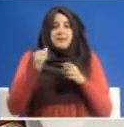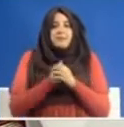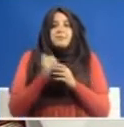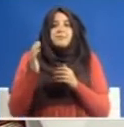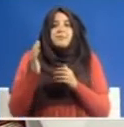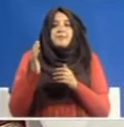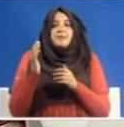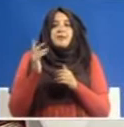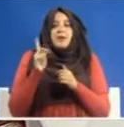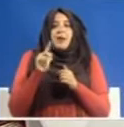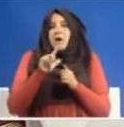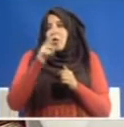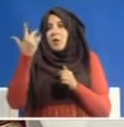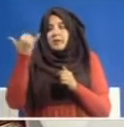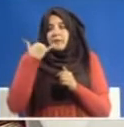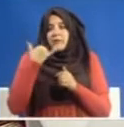لا زال فيه اتصال. نعم مرحبا.